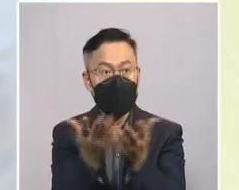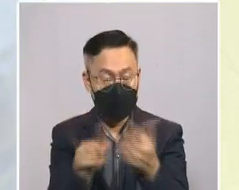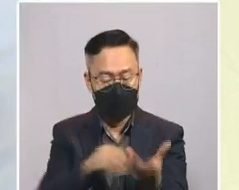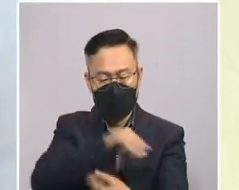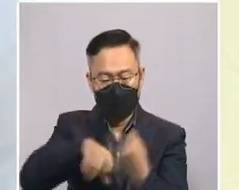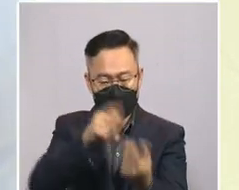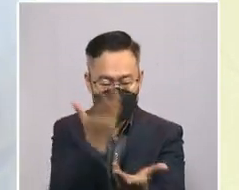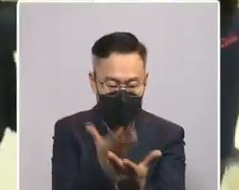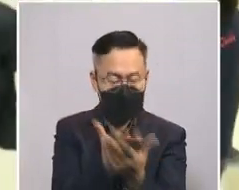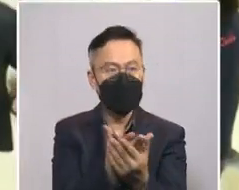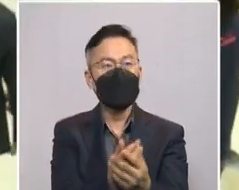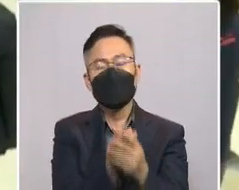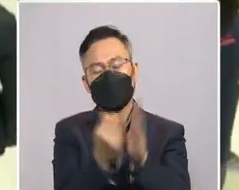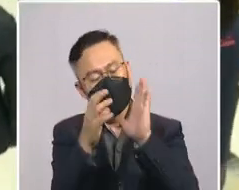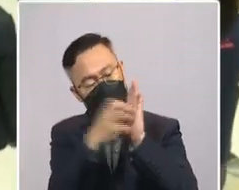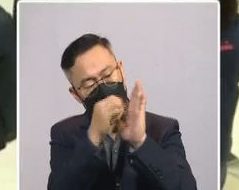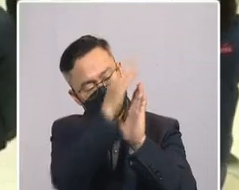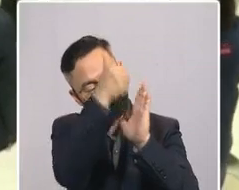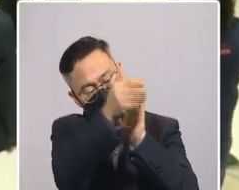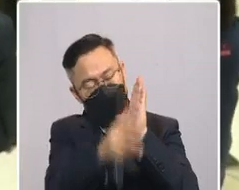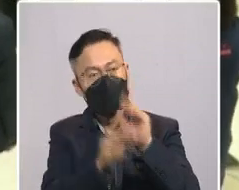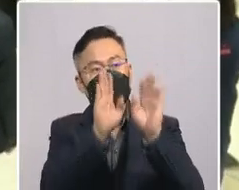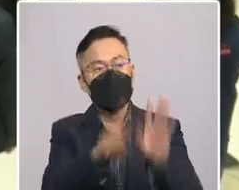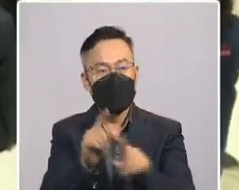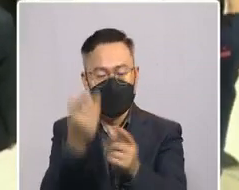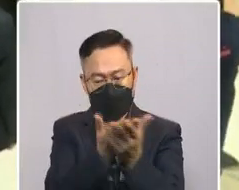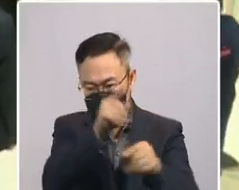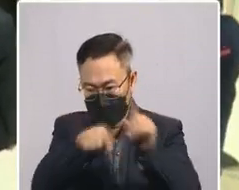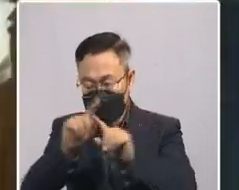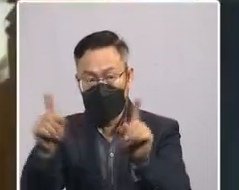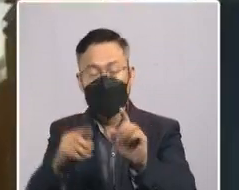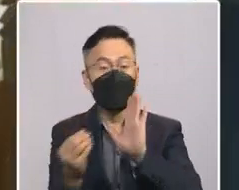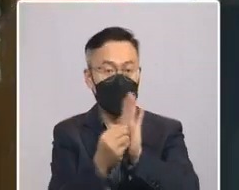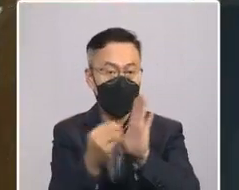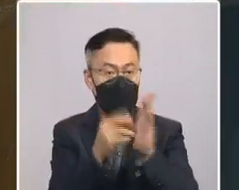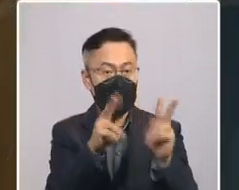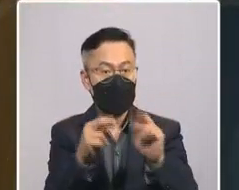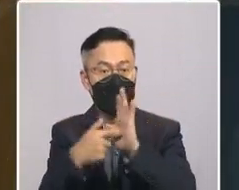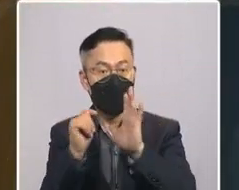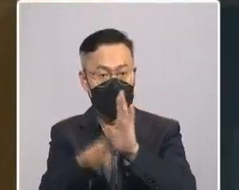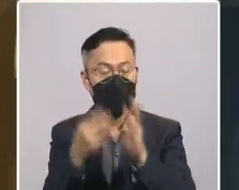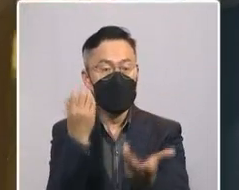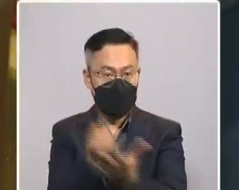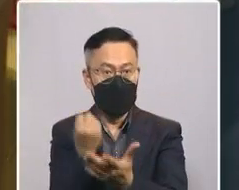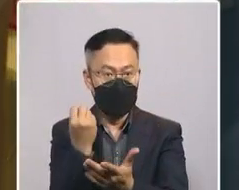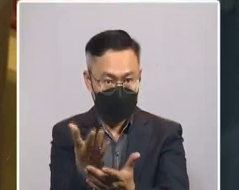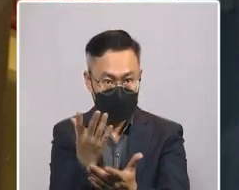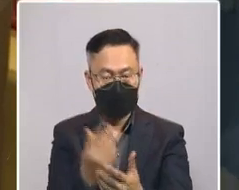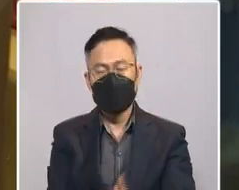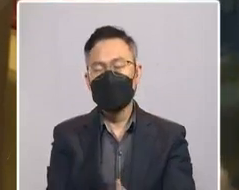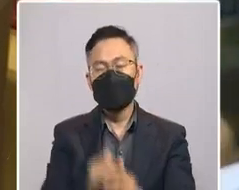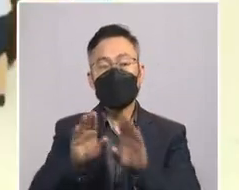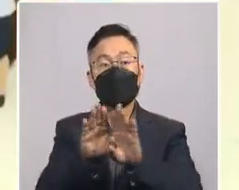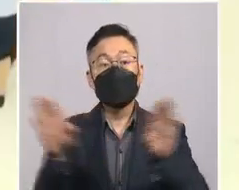เศรษฐกิจและสังคมในแต่ละพื้นที่ค่ะซึ่งพื้นที่ให้บริการในเขตกรุงเทพและปริมณฑลนะคะก็มีราคาเริ่มต้นการประมูลสูงสุดอยู่